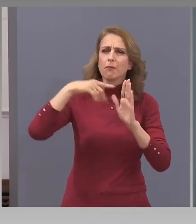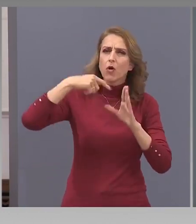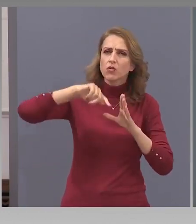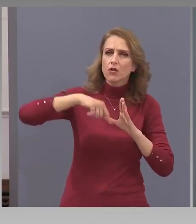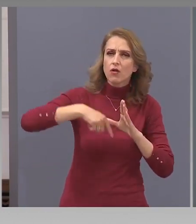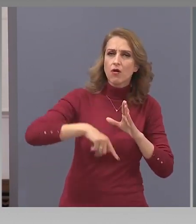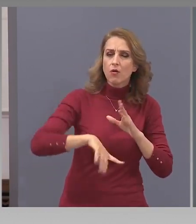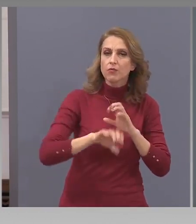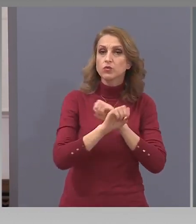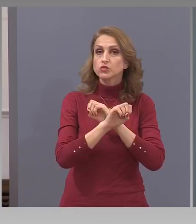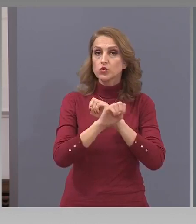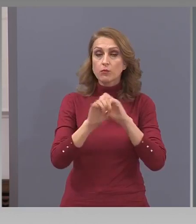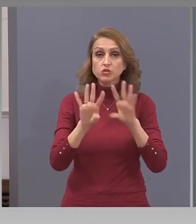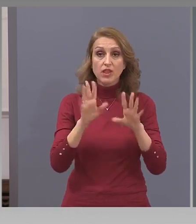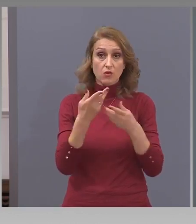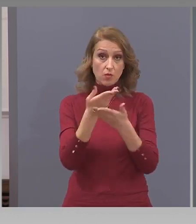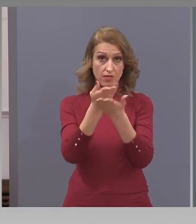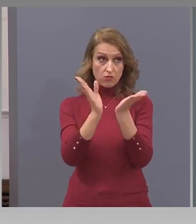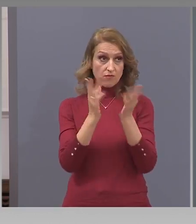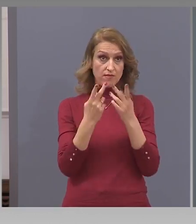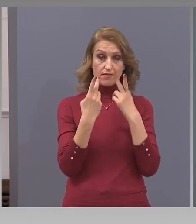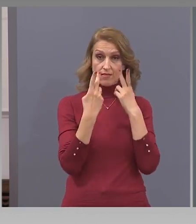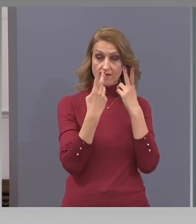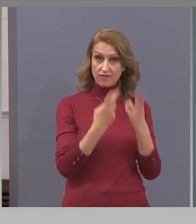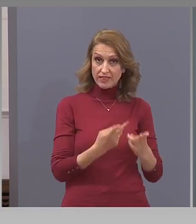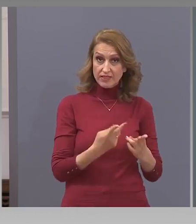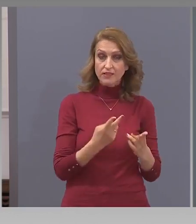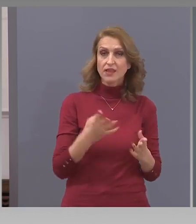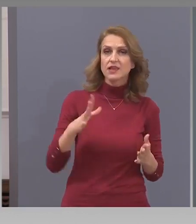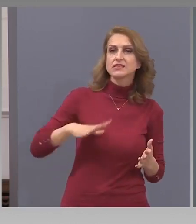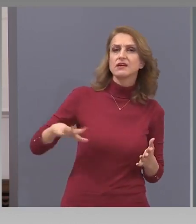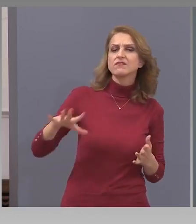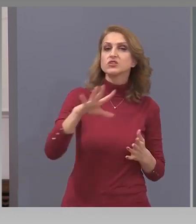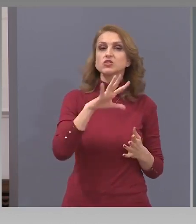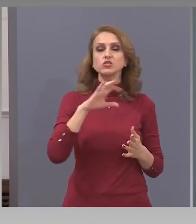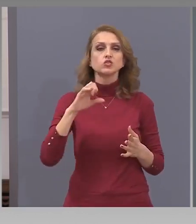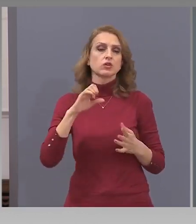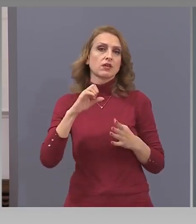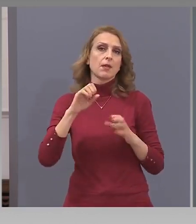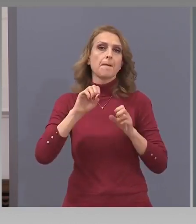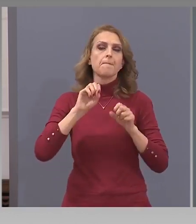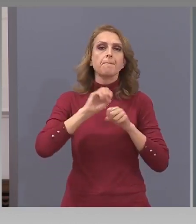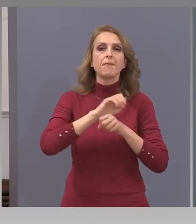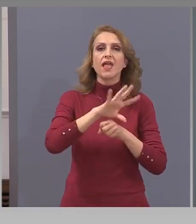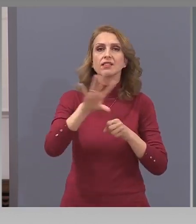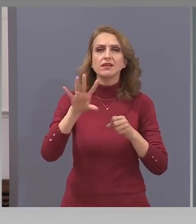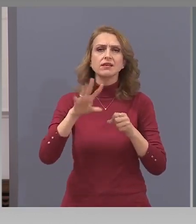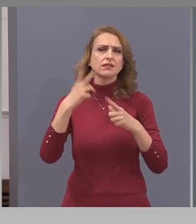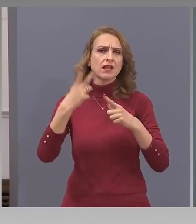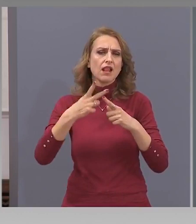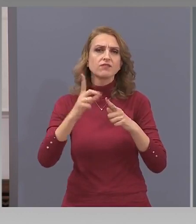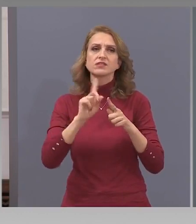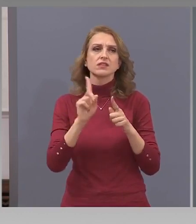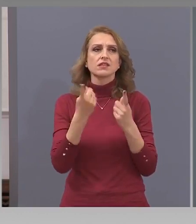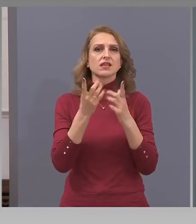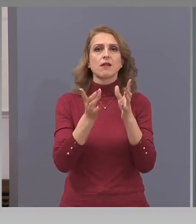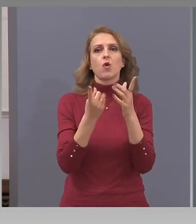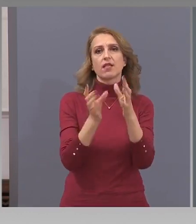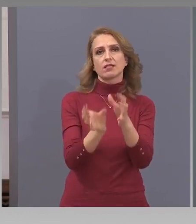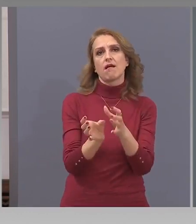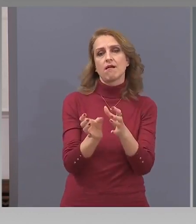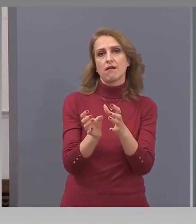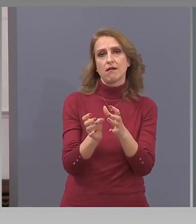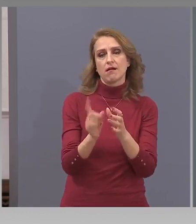да бъде на вашето внимание, на всички медии, не само на една група от медии, която постави